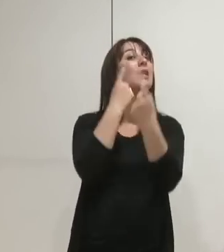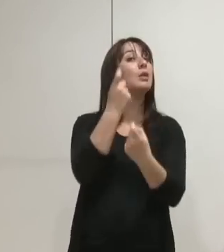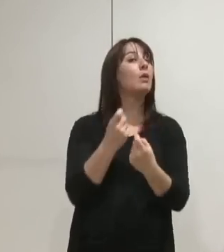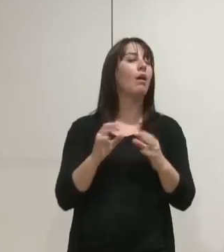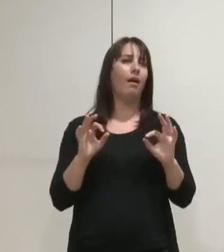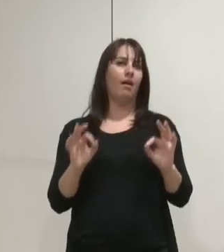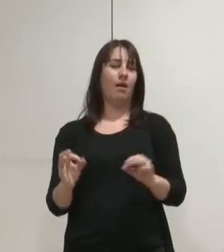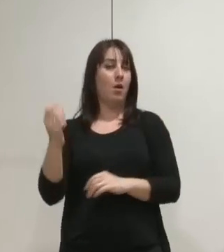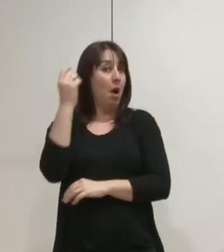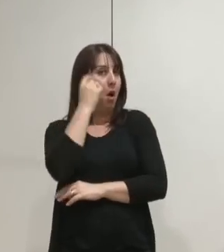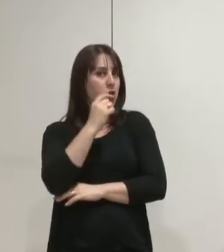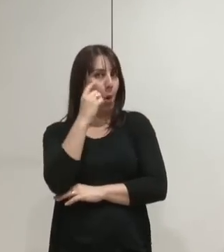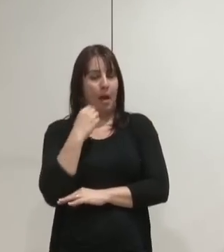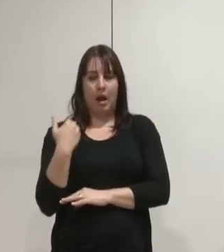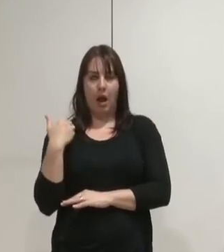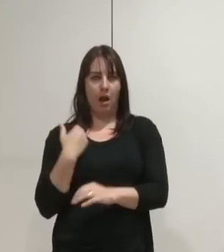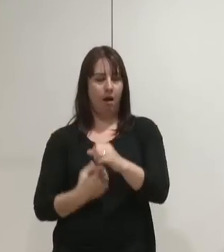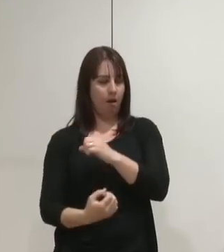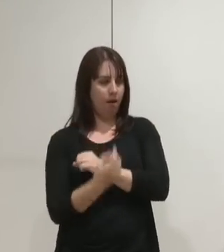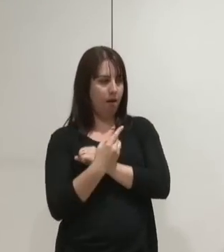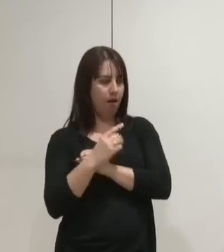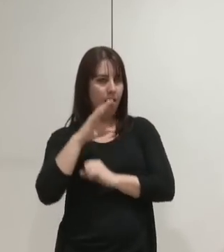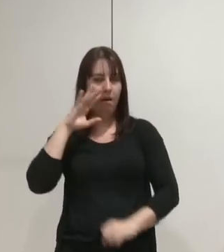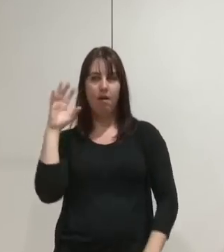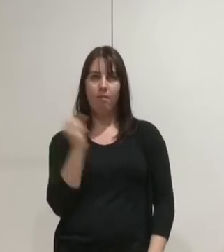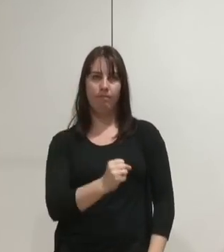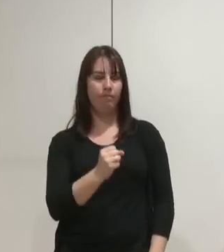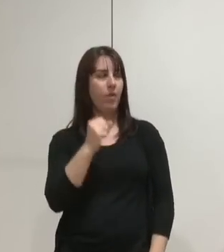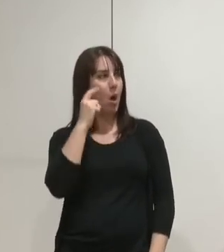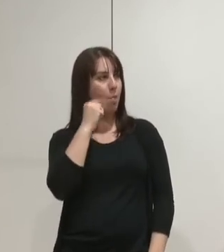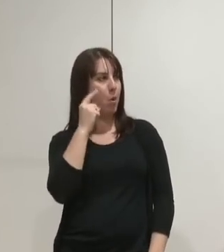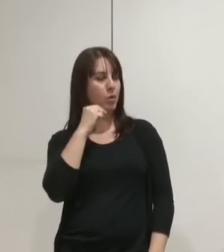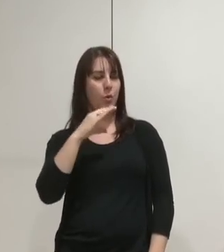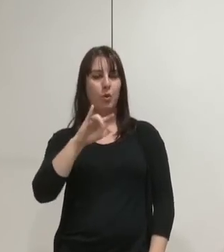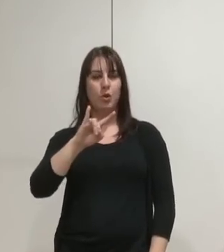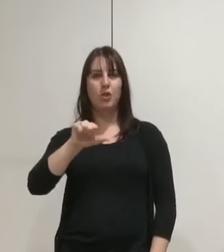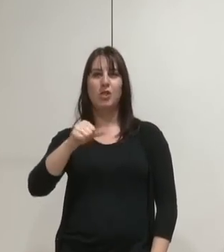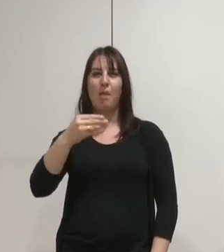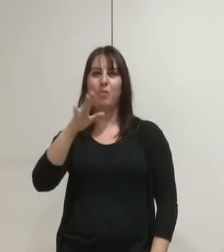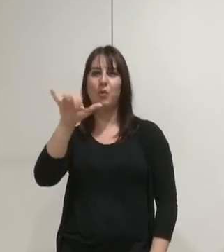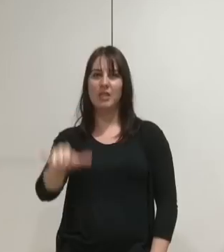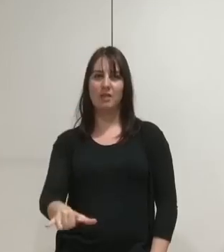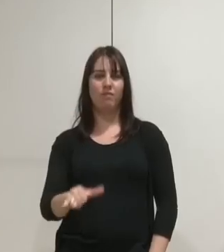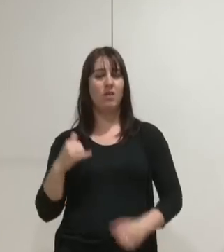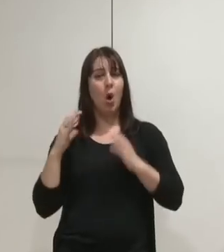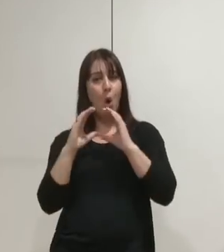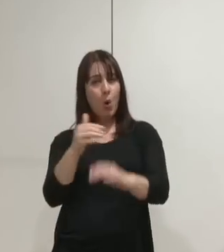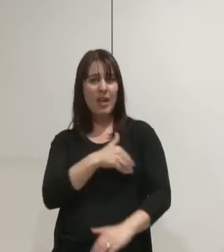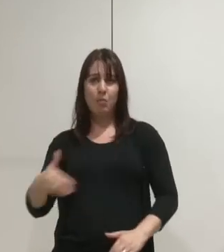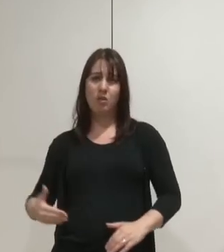fait je viens de me rendre compte que euh monsieur chamussi euh à chaque conseil